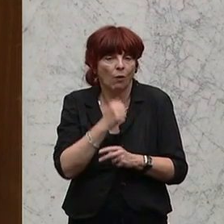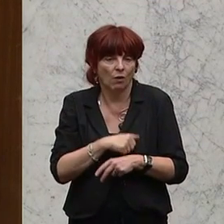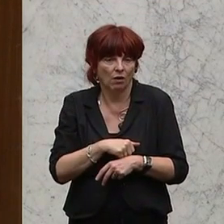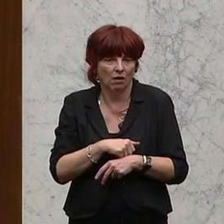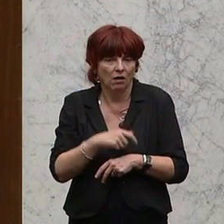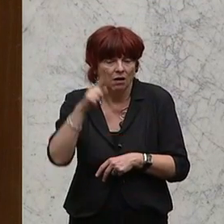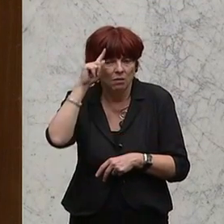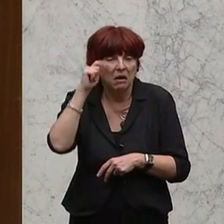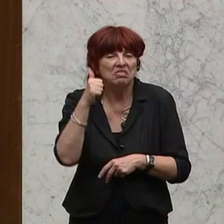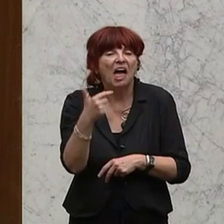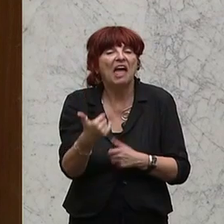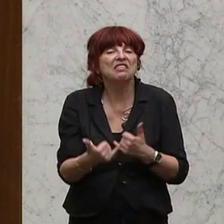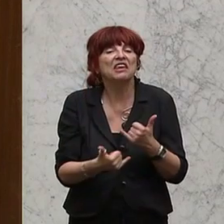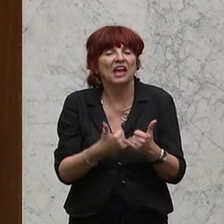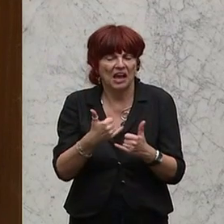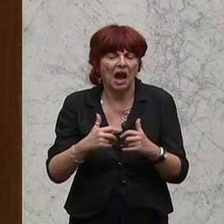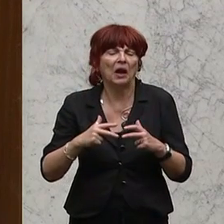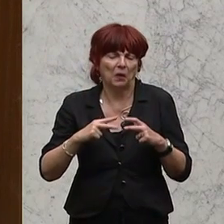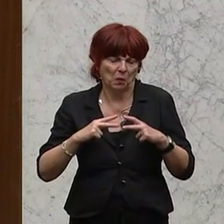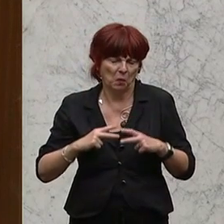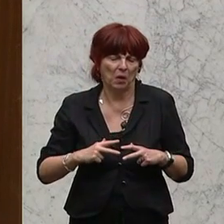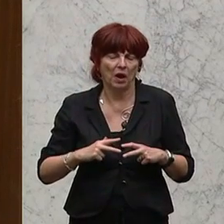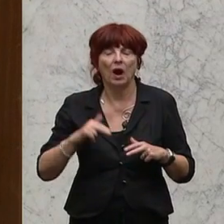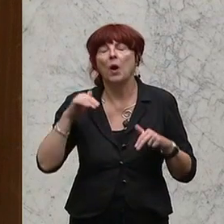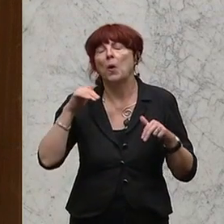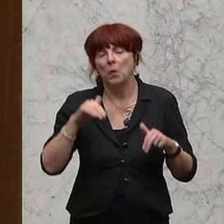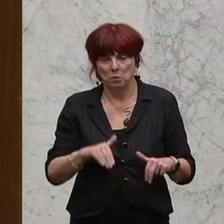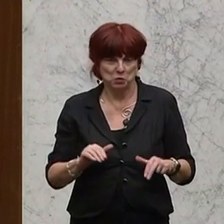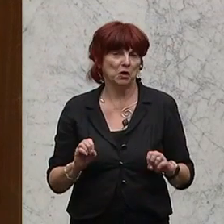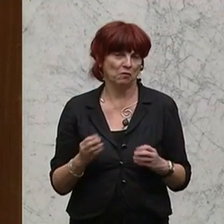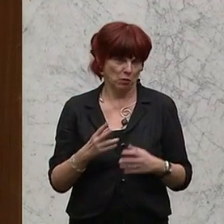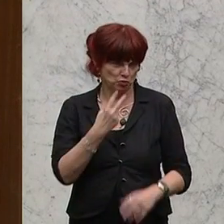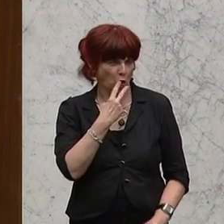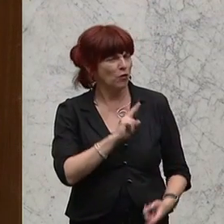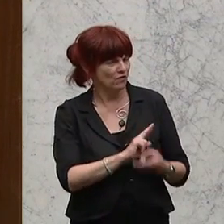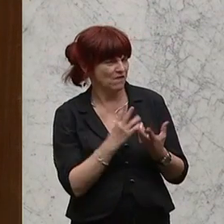weil unsere Reform muss ja erst wirken und da warten wir jetzt einmal 10 Jahre und dann